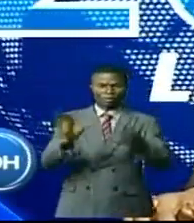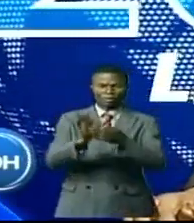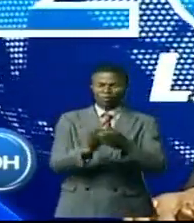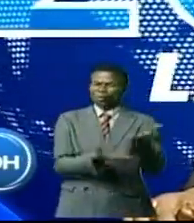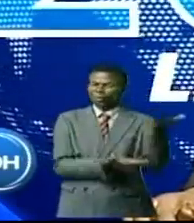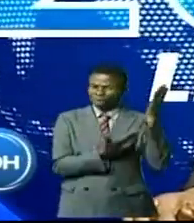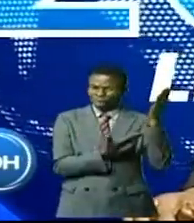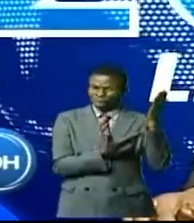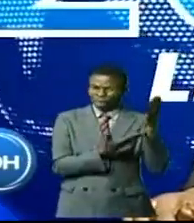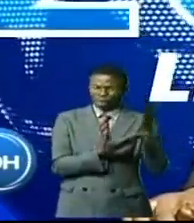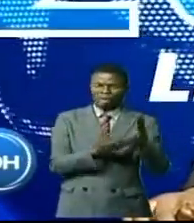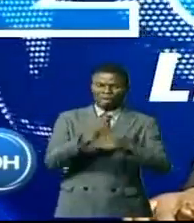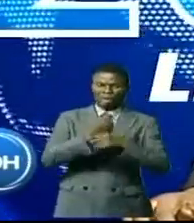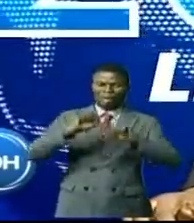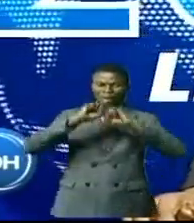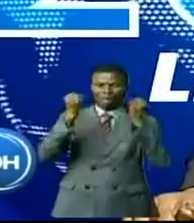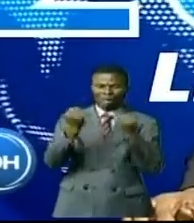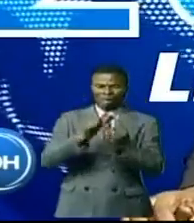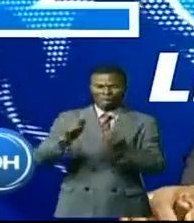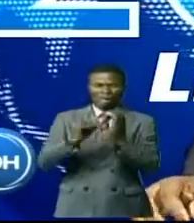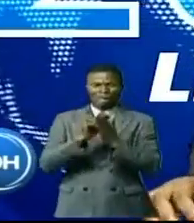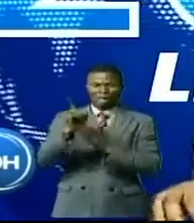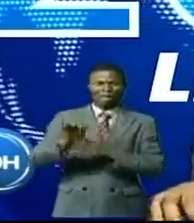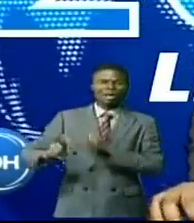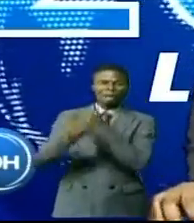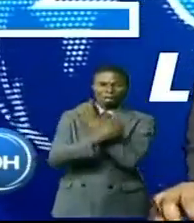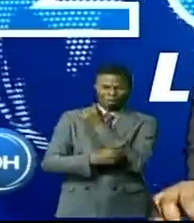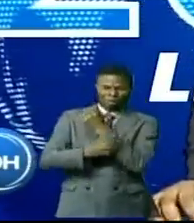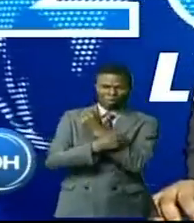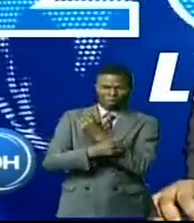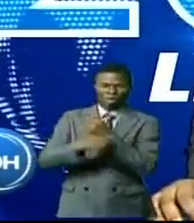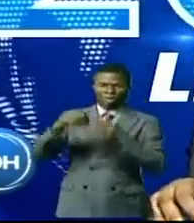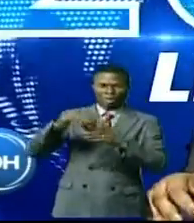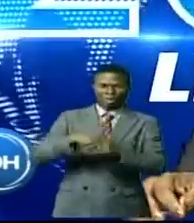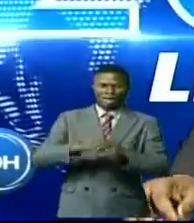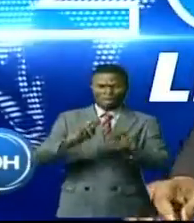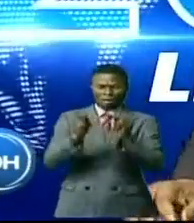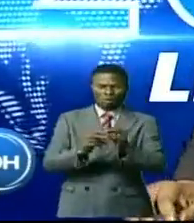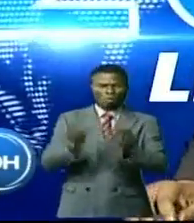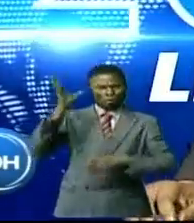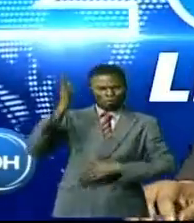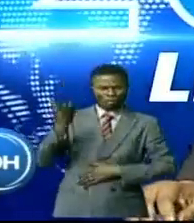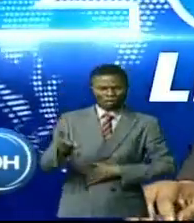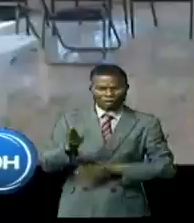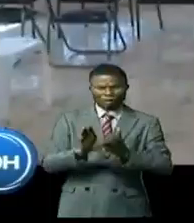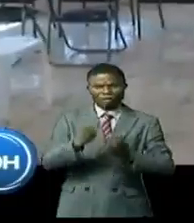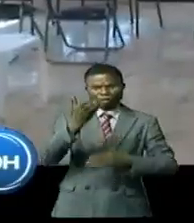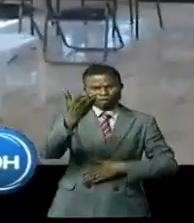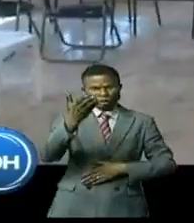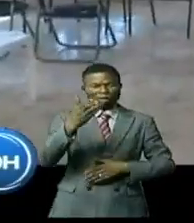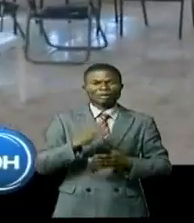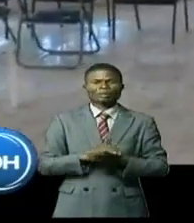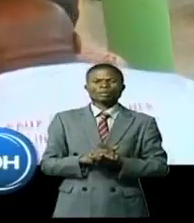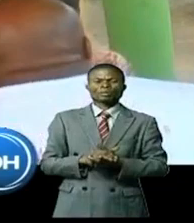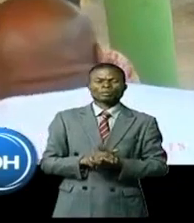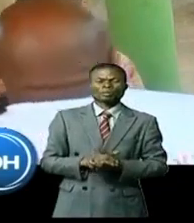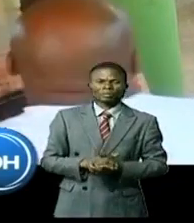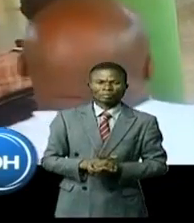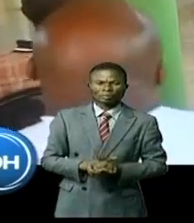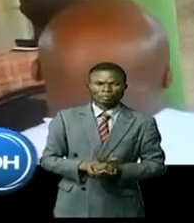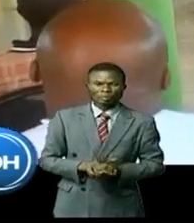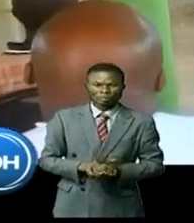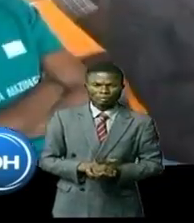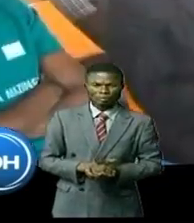l'importance de l'entrepreneuriat et le développement du pays à partir de la base. Jean-Pierre Ndolo-Demas. Le développement